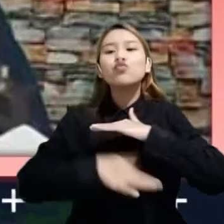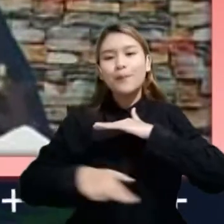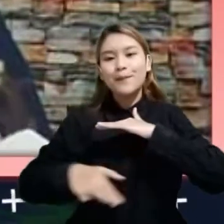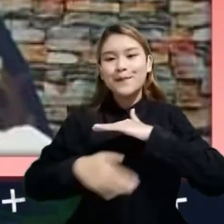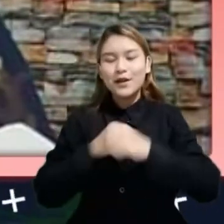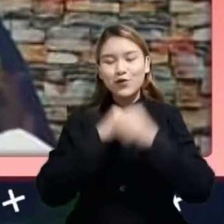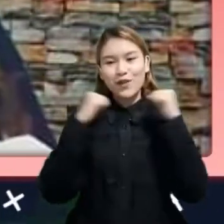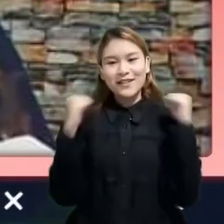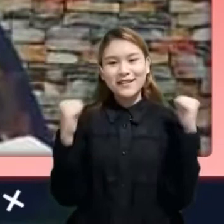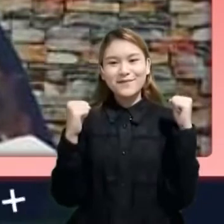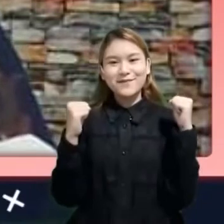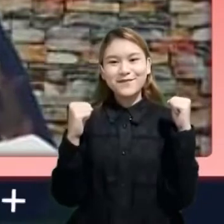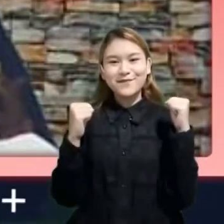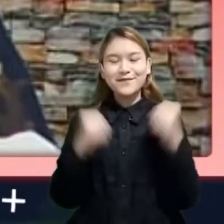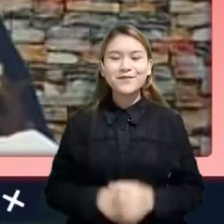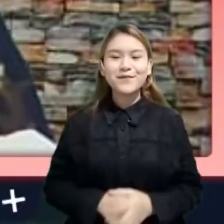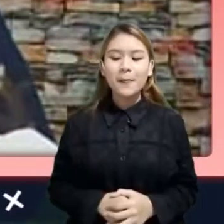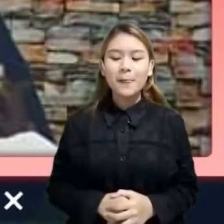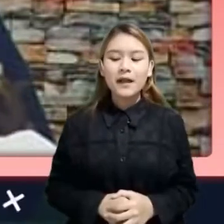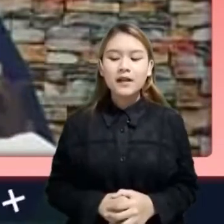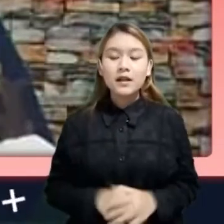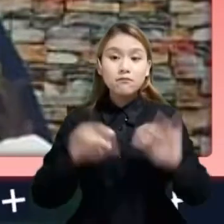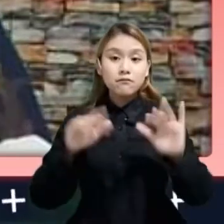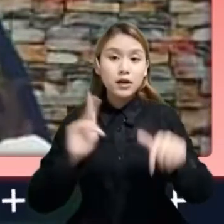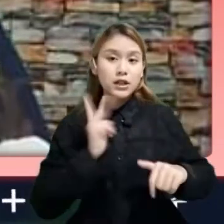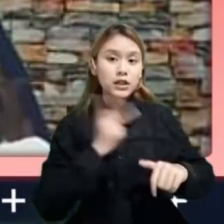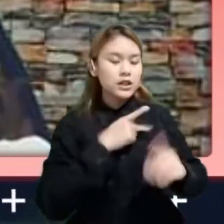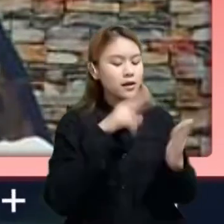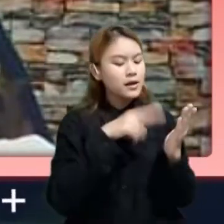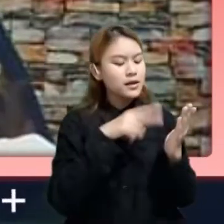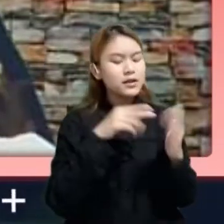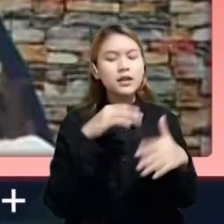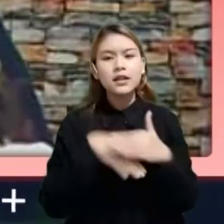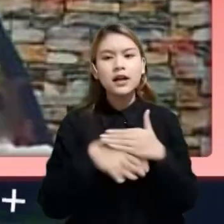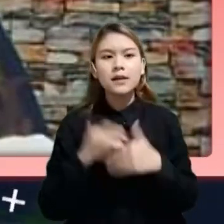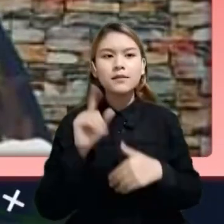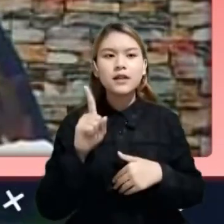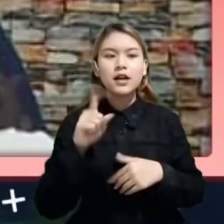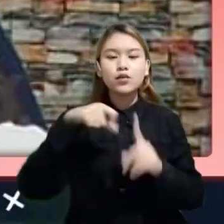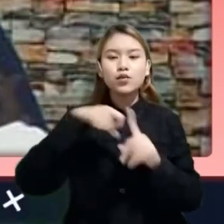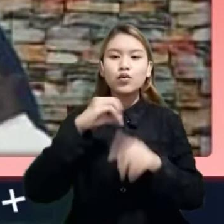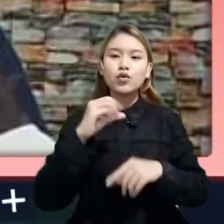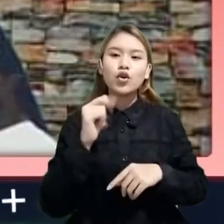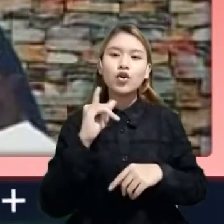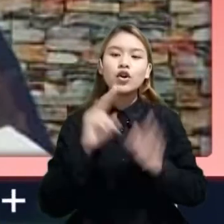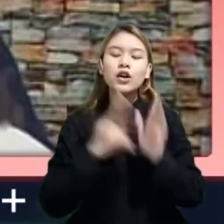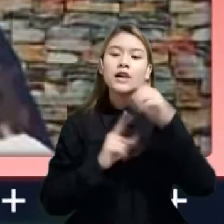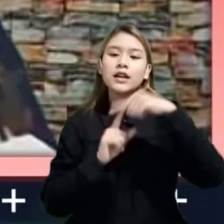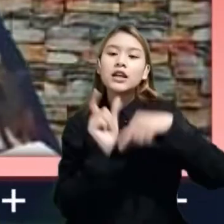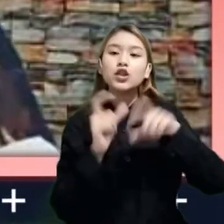baca juga di dalam 1 Korintus 12 ayat yang ke-10. 1 Korintus pasal